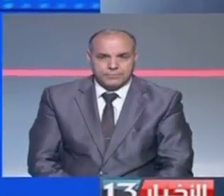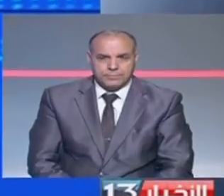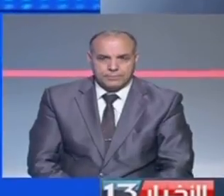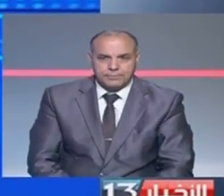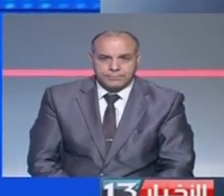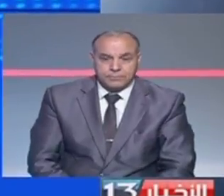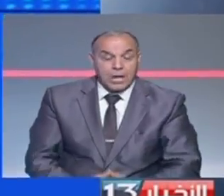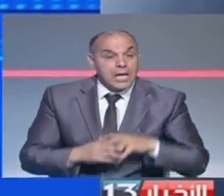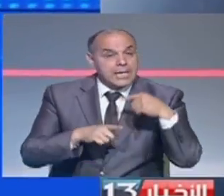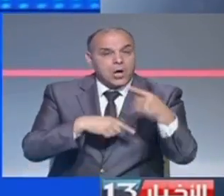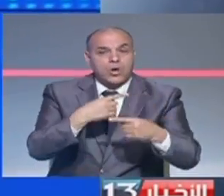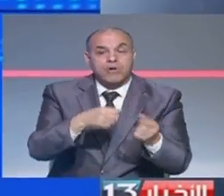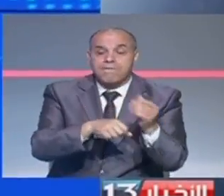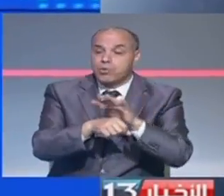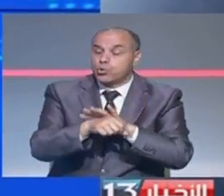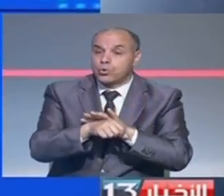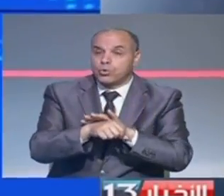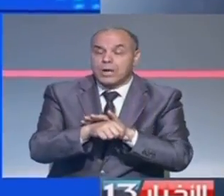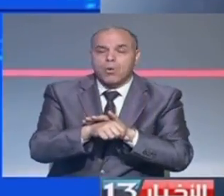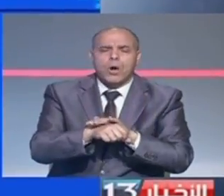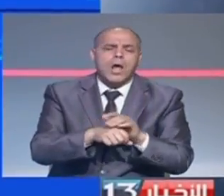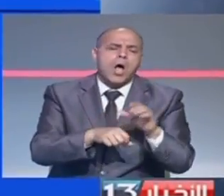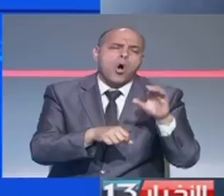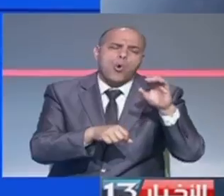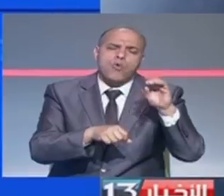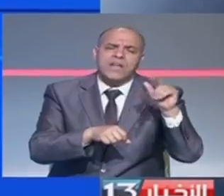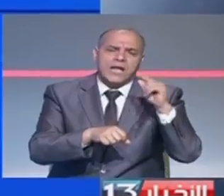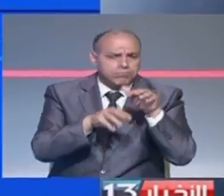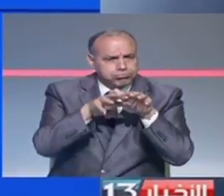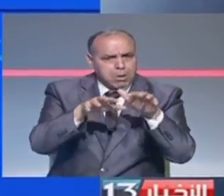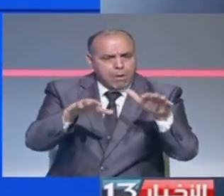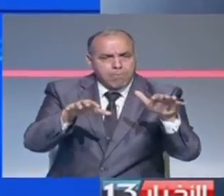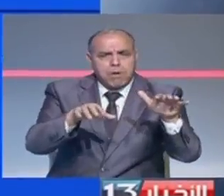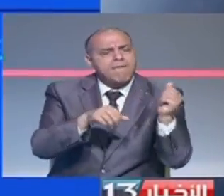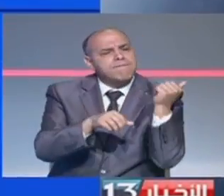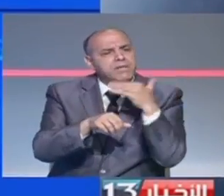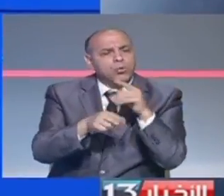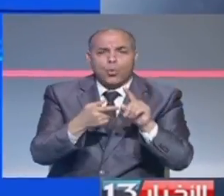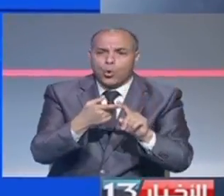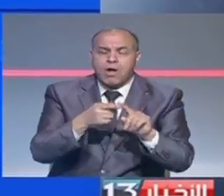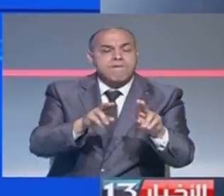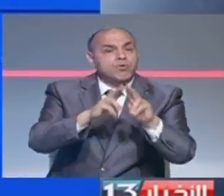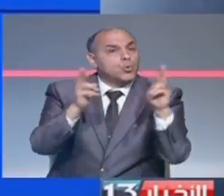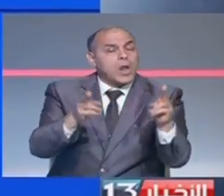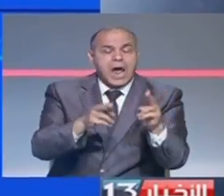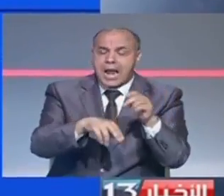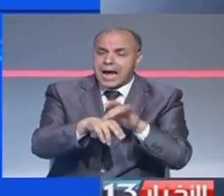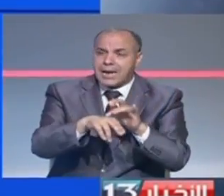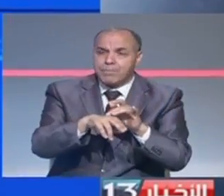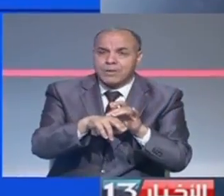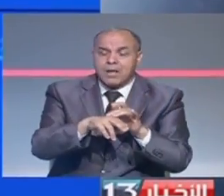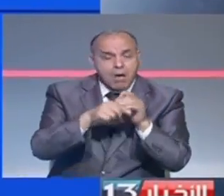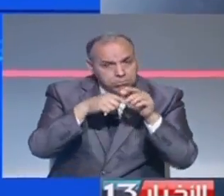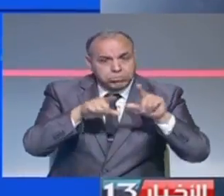يواصل فيروس جديد تسعه عشر انتشاره السريع باغلب دول العالم مع الى